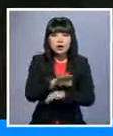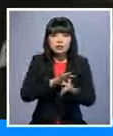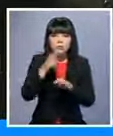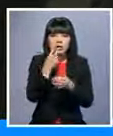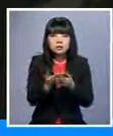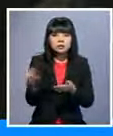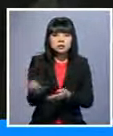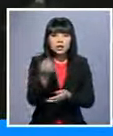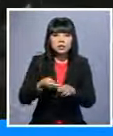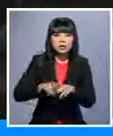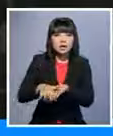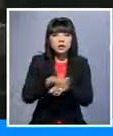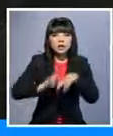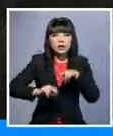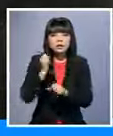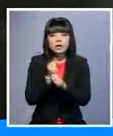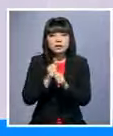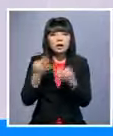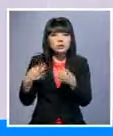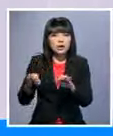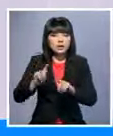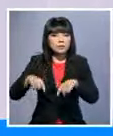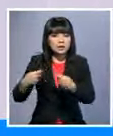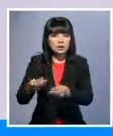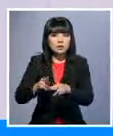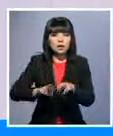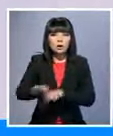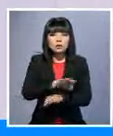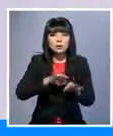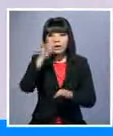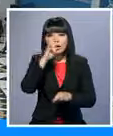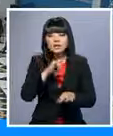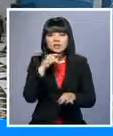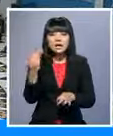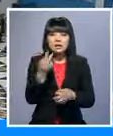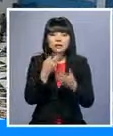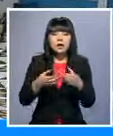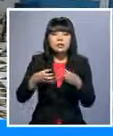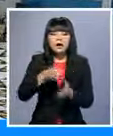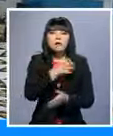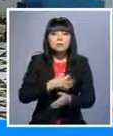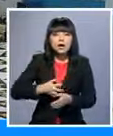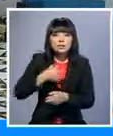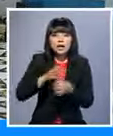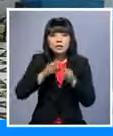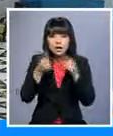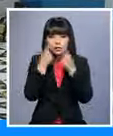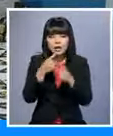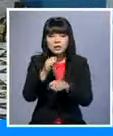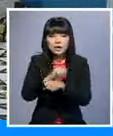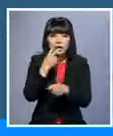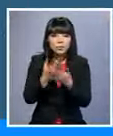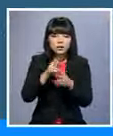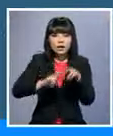шығыс қақпасы құрғақ портының құрылысына рұқсат берді және жобаны Қазақстан логистикасының маңызды бекеті деп санайтынын жеткізді.